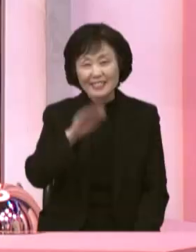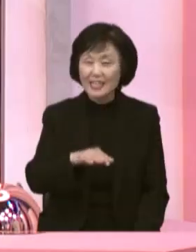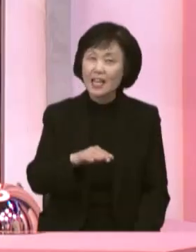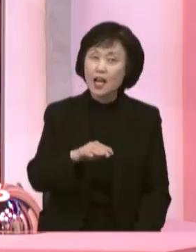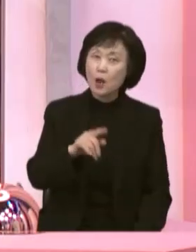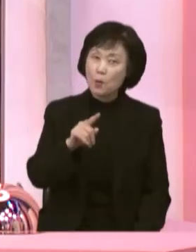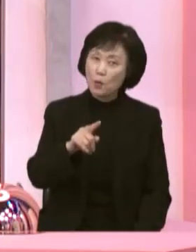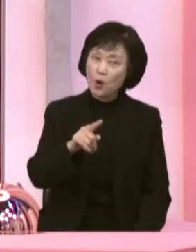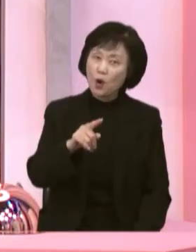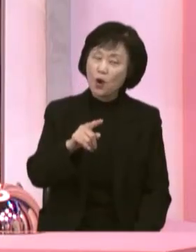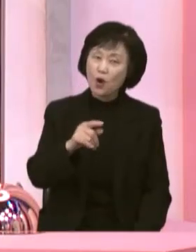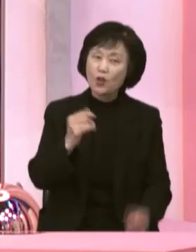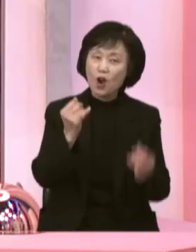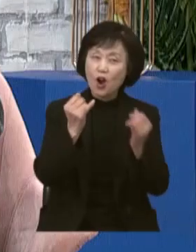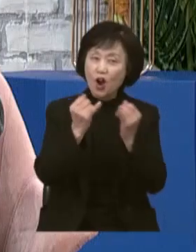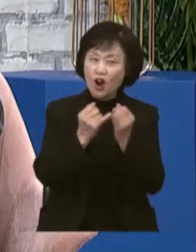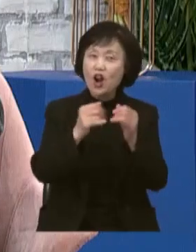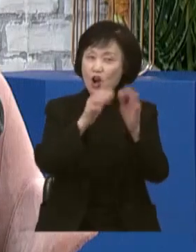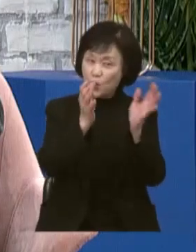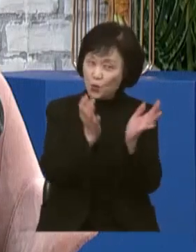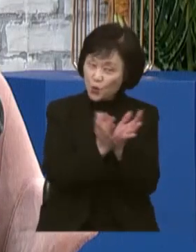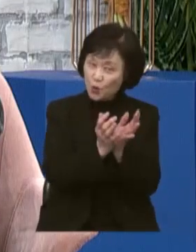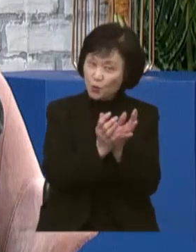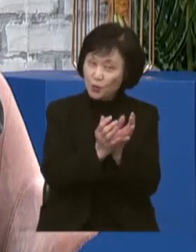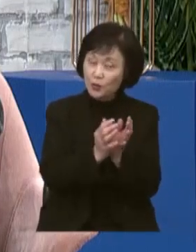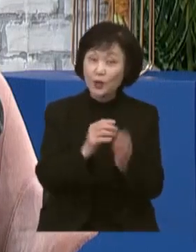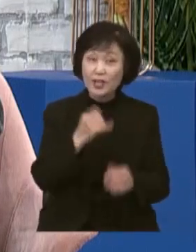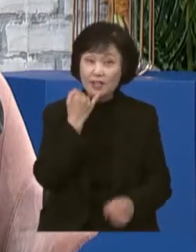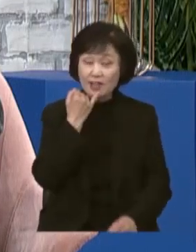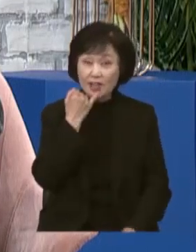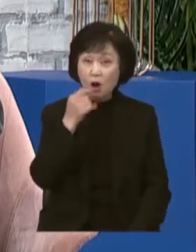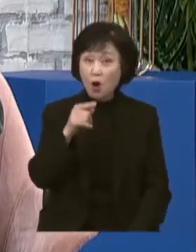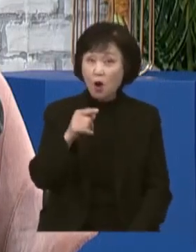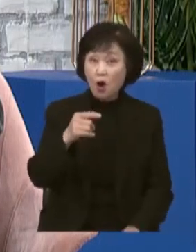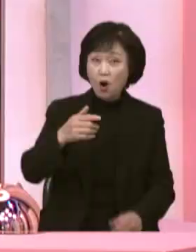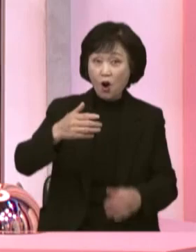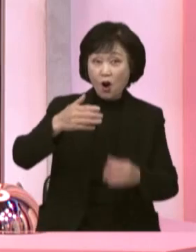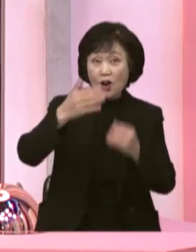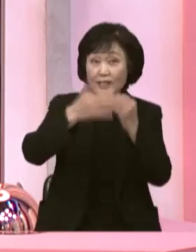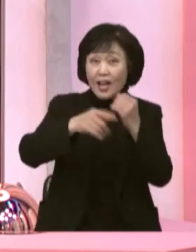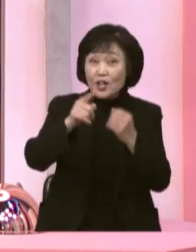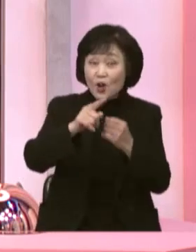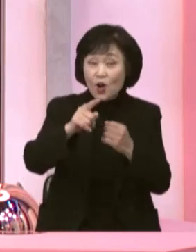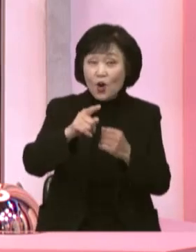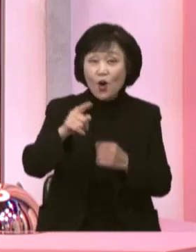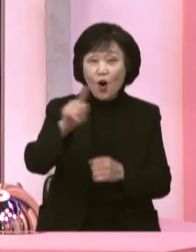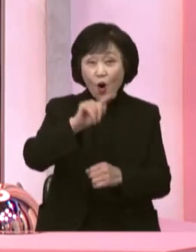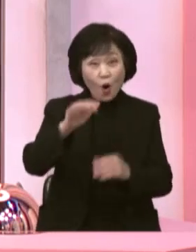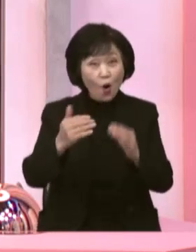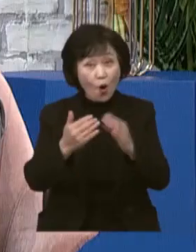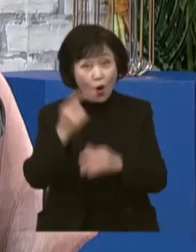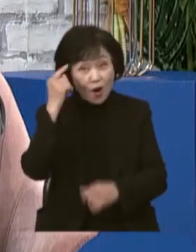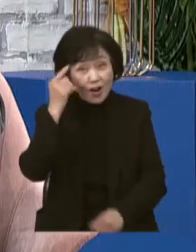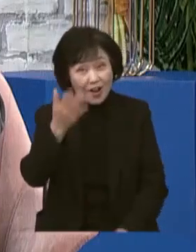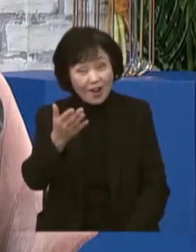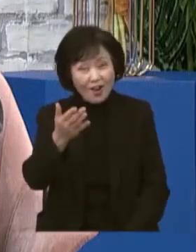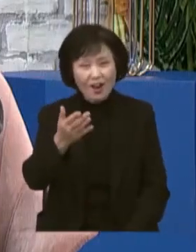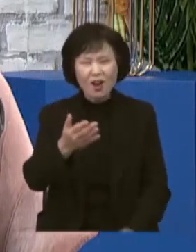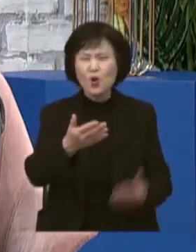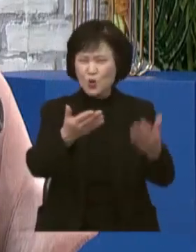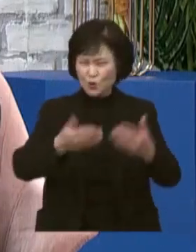때예요? 20대 때 후반. 20대 후반이라고요? 예. 10대 후반이 아니라? 아, 왜 그래요? 이야, 아니 근데